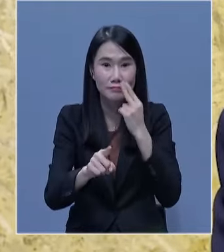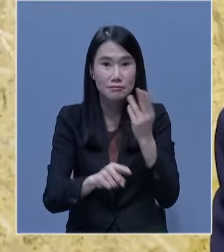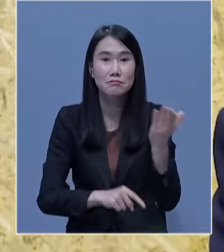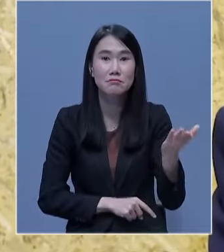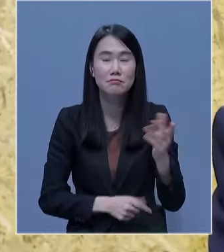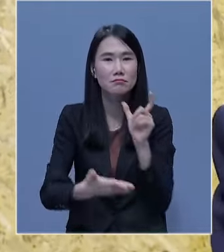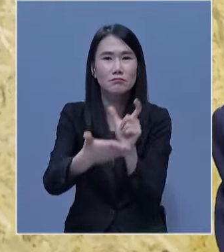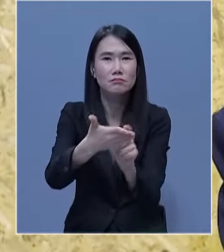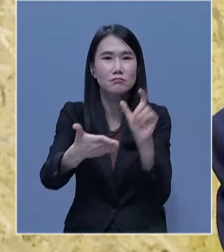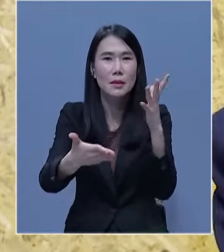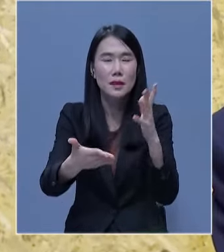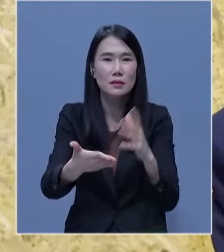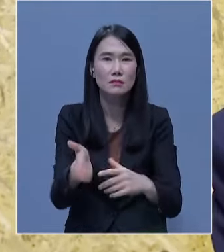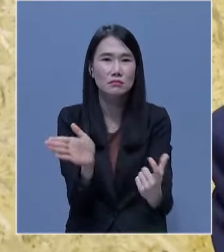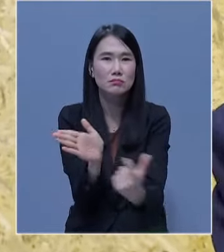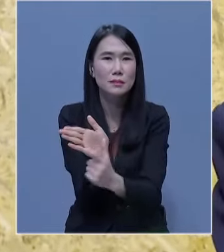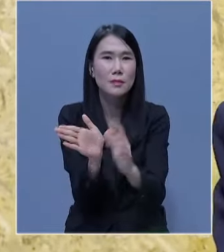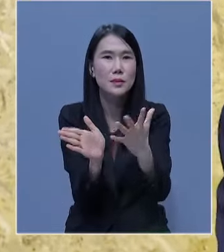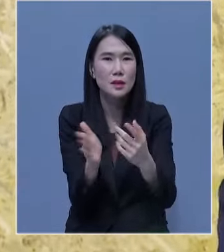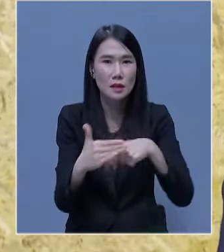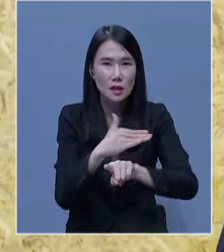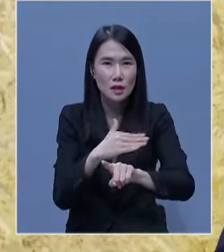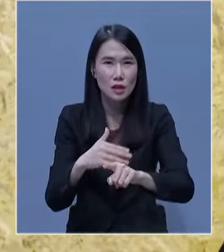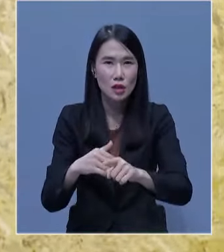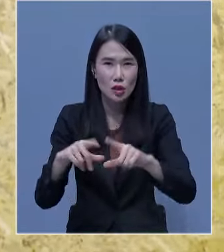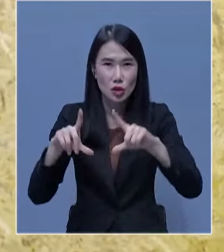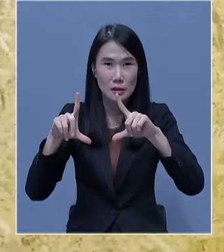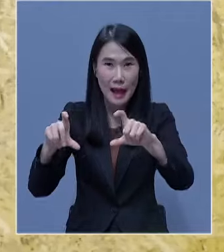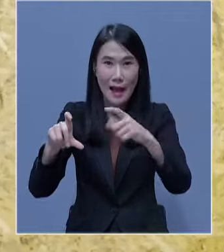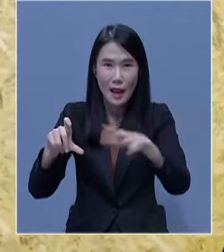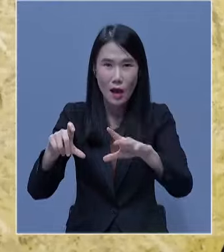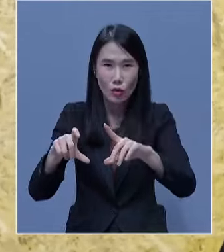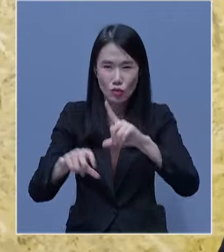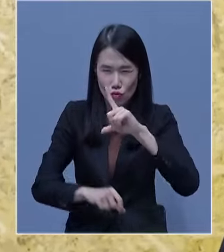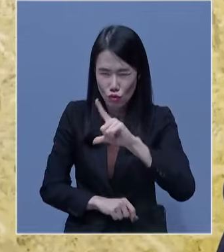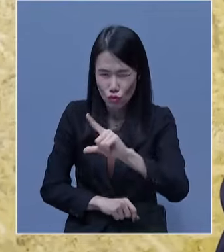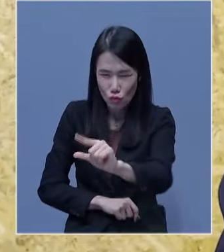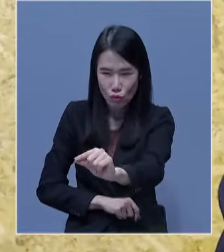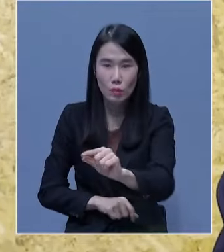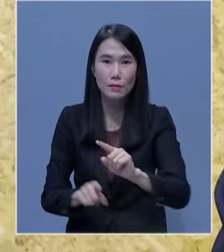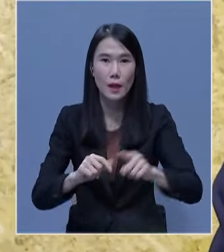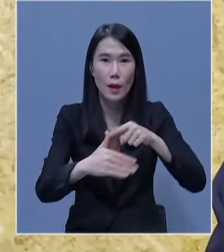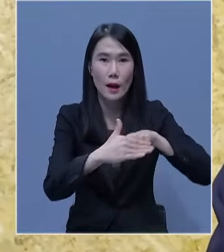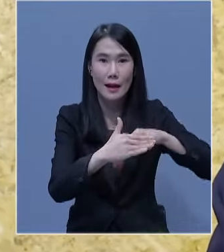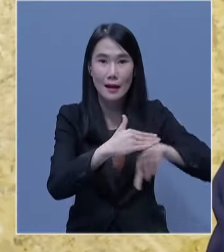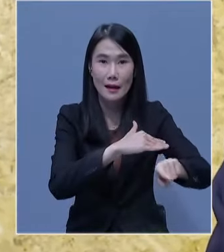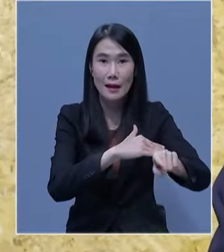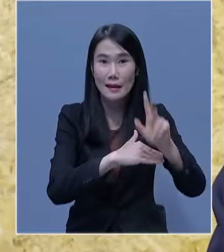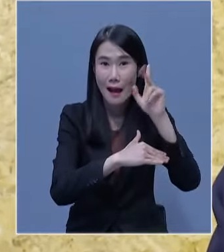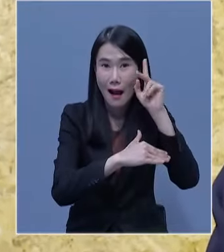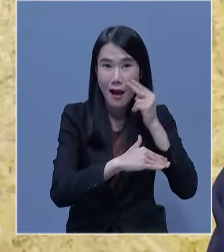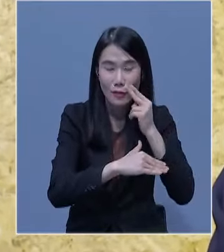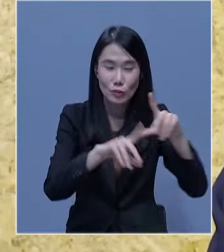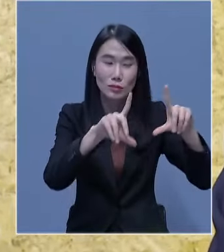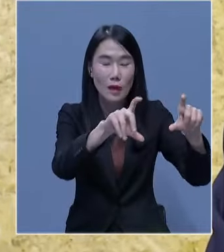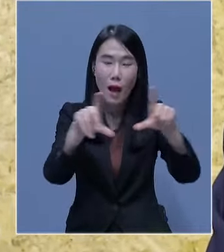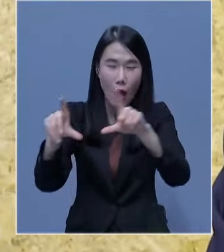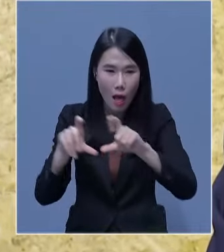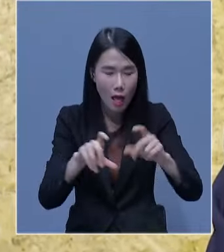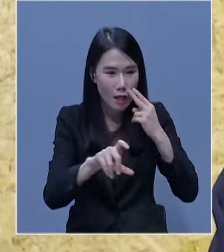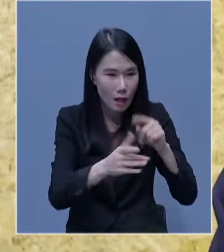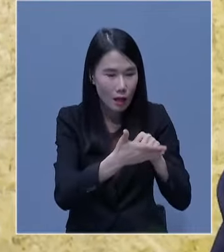ที่ไม่มีโค้ดแบบนี้เป็นกระสอบที่ถูกเจาะเอามาแล้วก็สุ่มเอามาหุงกินกันเนี่ยแต่อีกสำนักข่าวหนึ่งที่ไปสุ่มถ่ายก็ไปเ